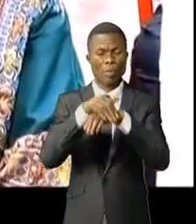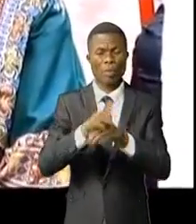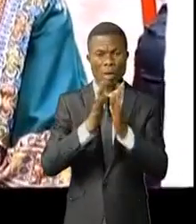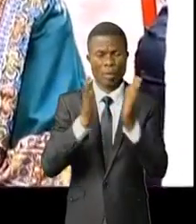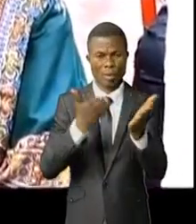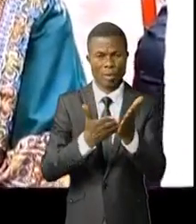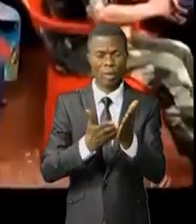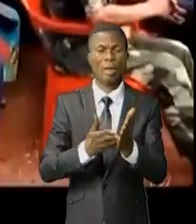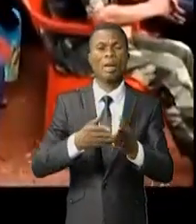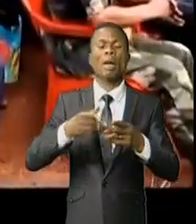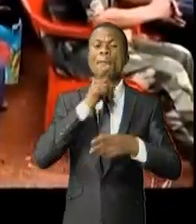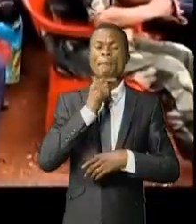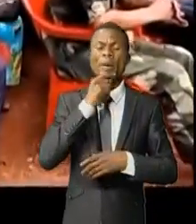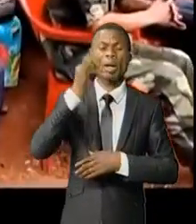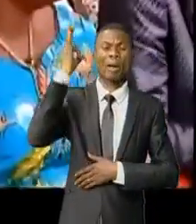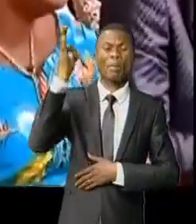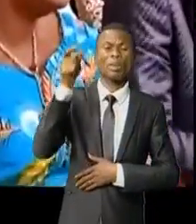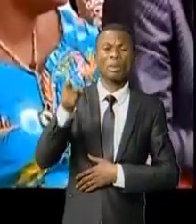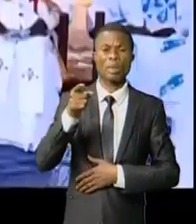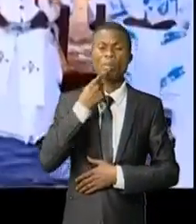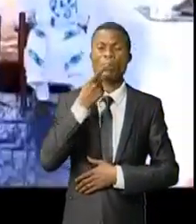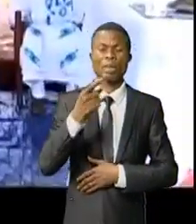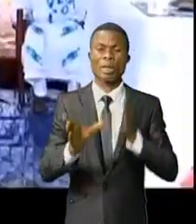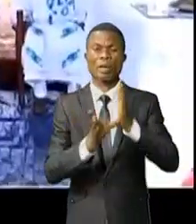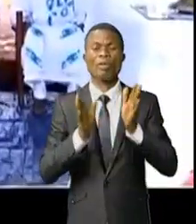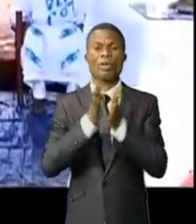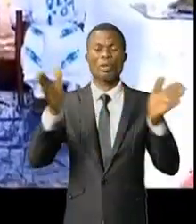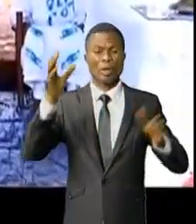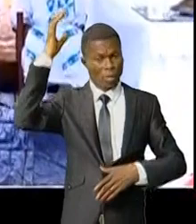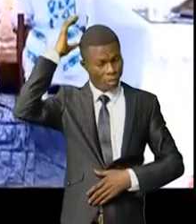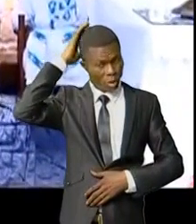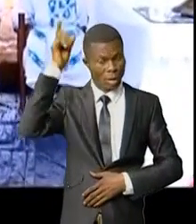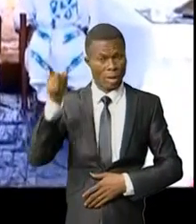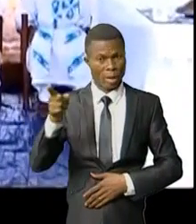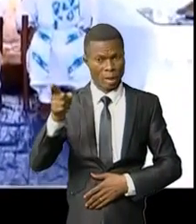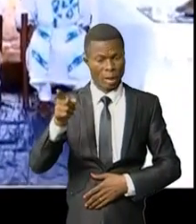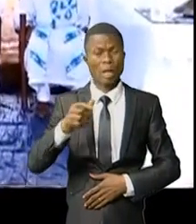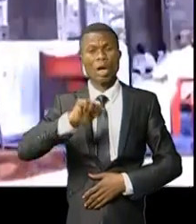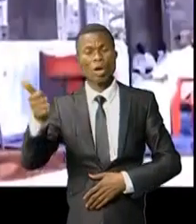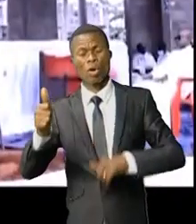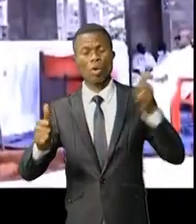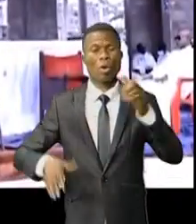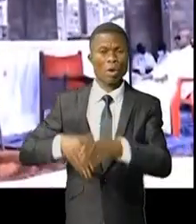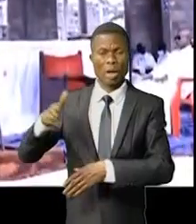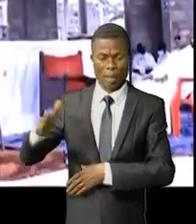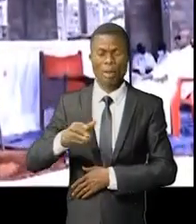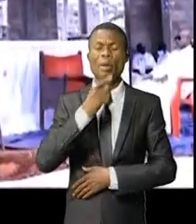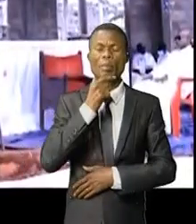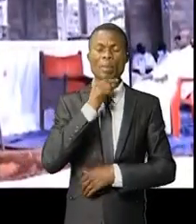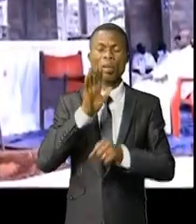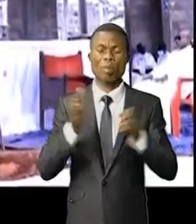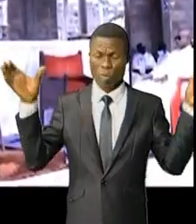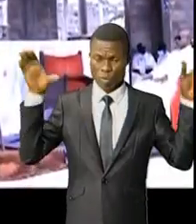homélie, l'officiant du jour qu'entourait le vicaire général Monseigneur Monulfe, d'autres prêtres et abbés du diocèse,